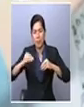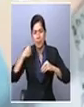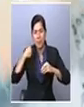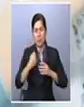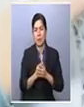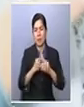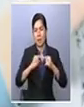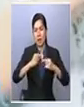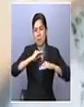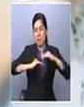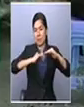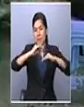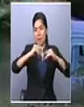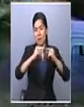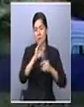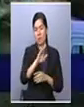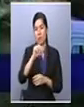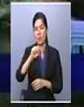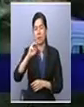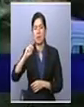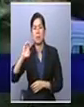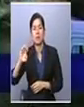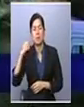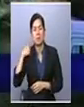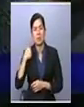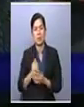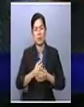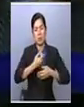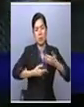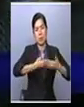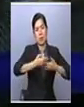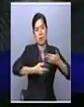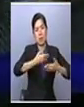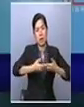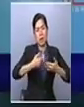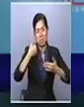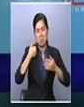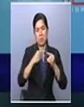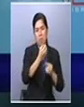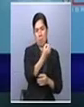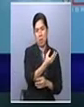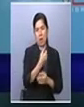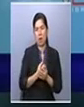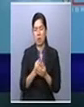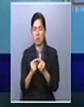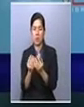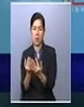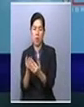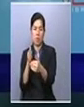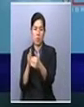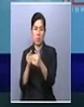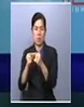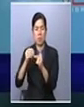โดยตลาดทุนมากกว่าไปพึ่ง shadow banking แบบเดิมเขาเลยหนุนตล